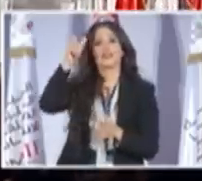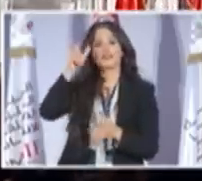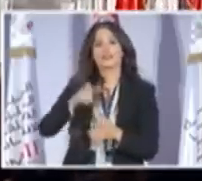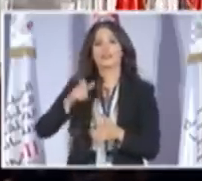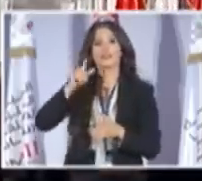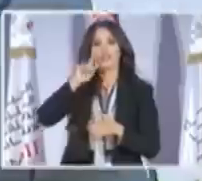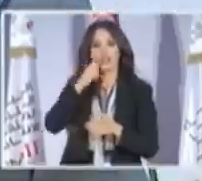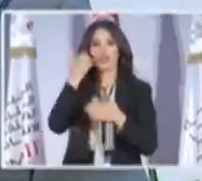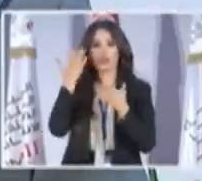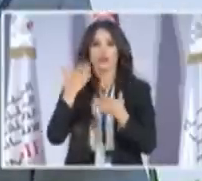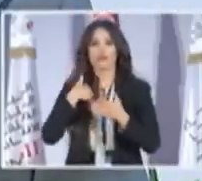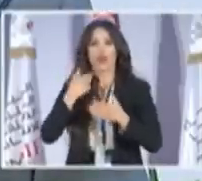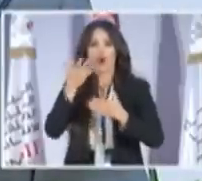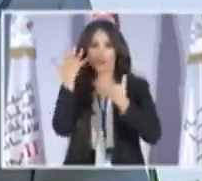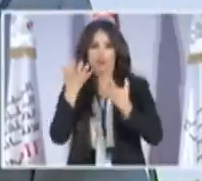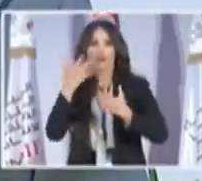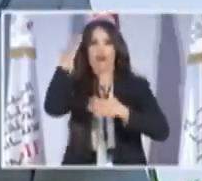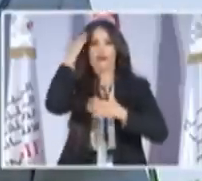المخالفات